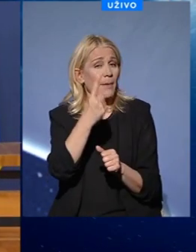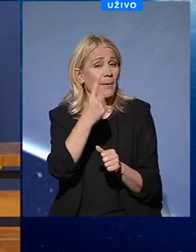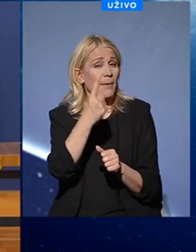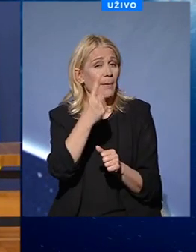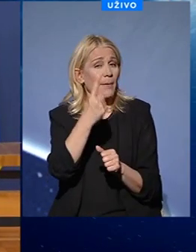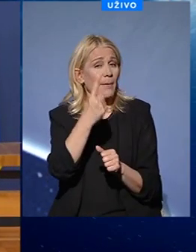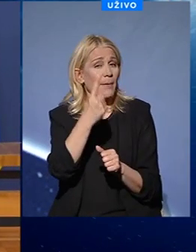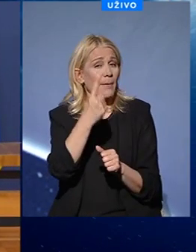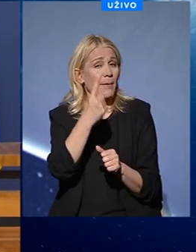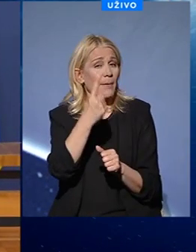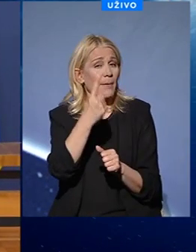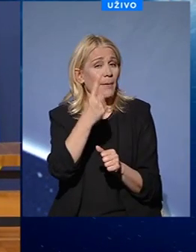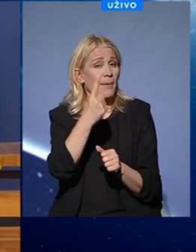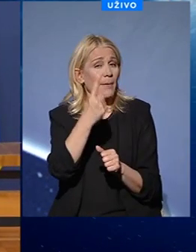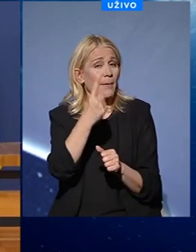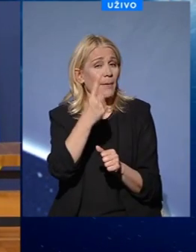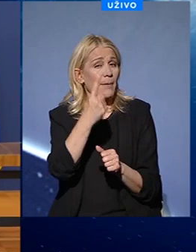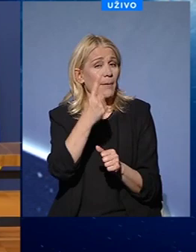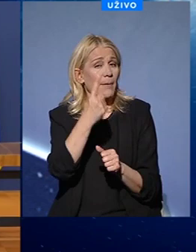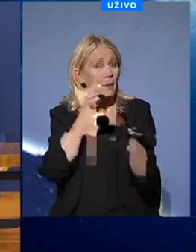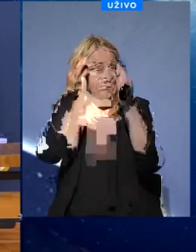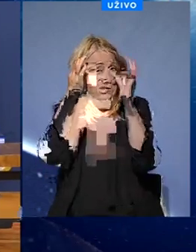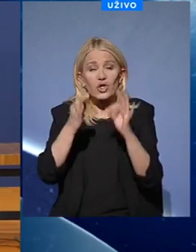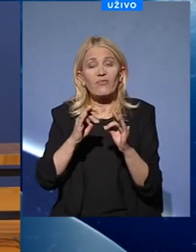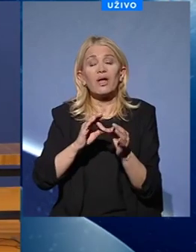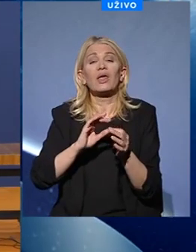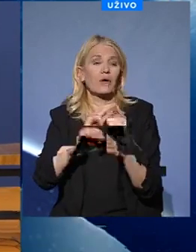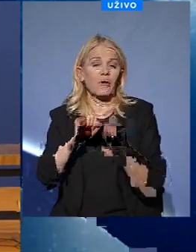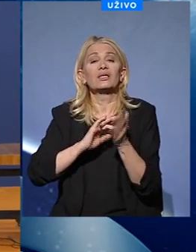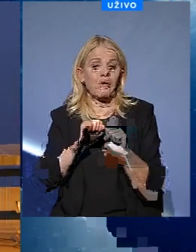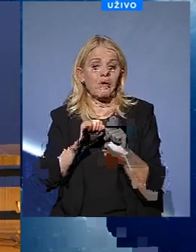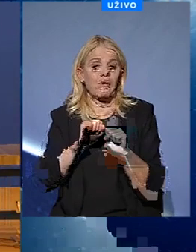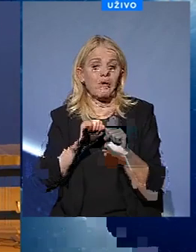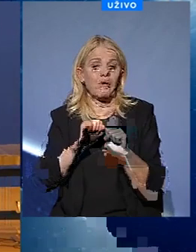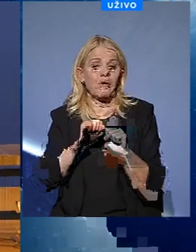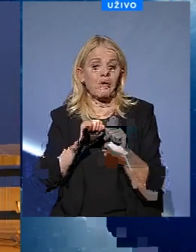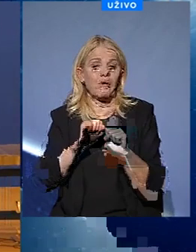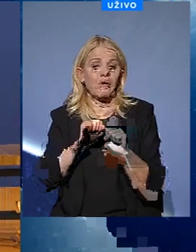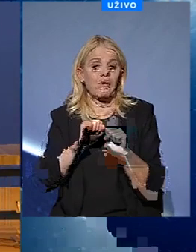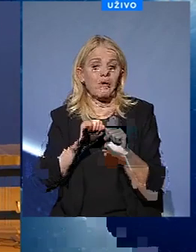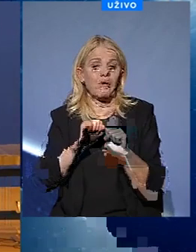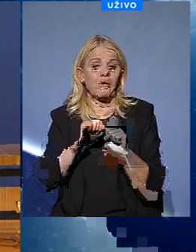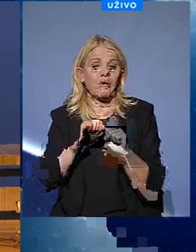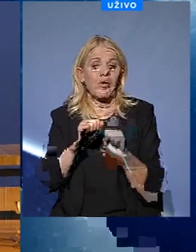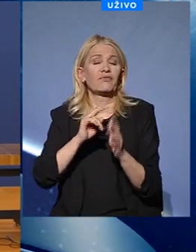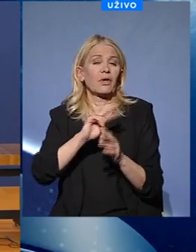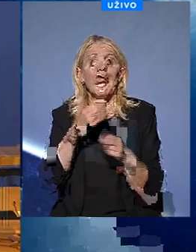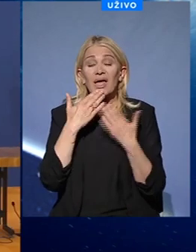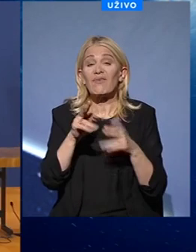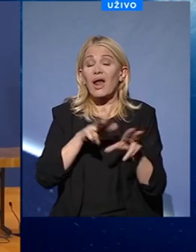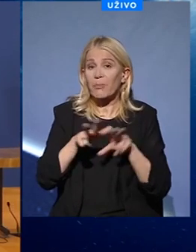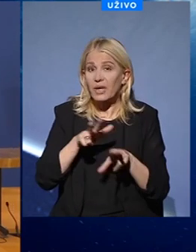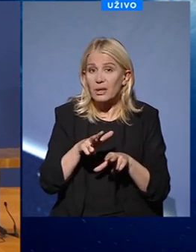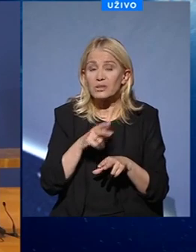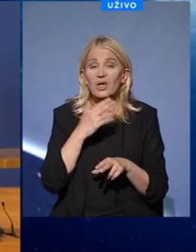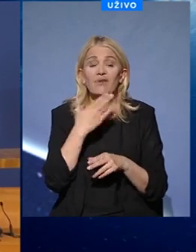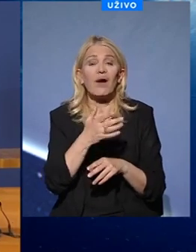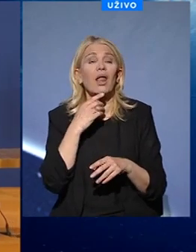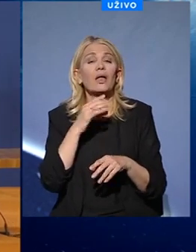pratioca i, kao što ste već rekli, uz poštovanje svih drugih mera predostrožnosti. Hvala